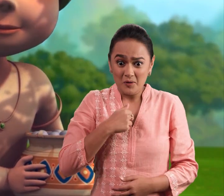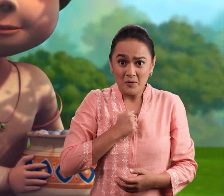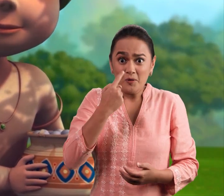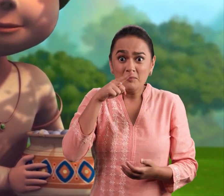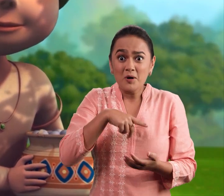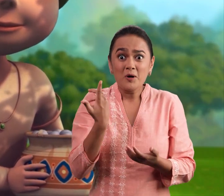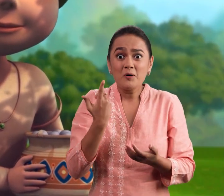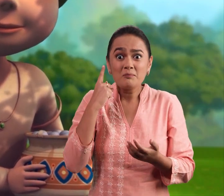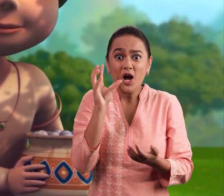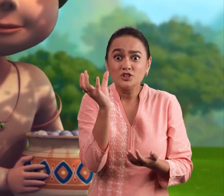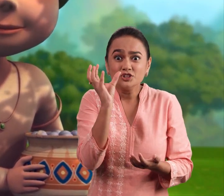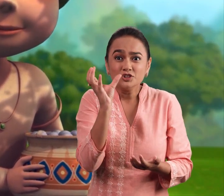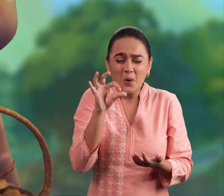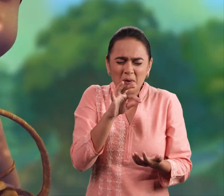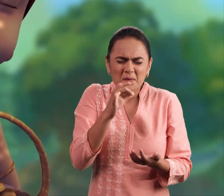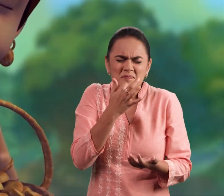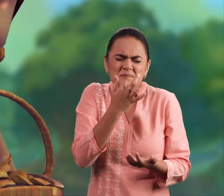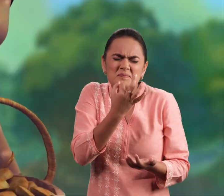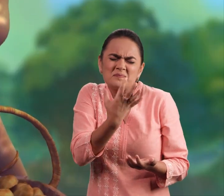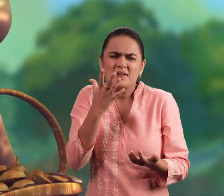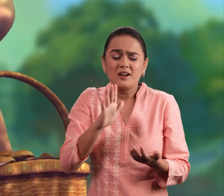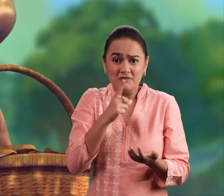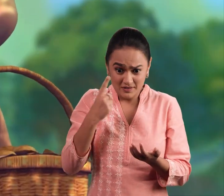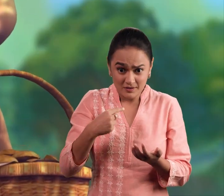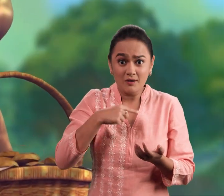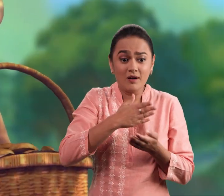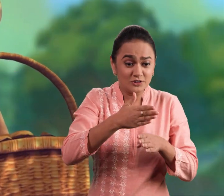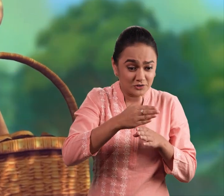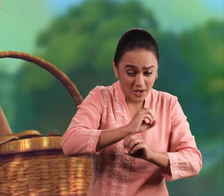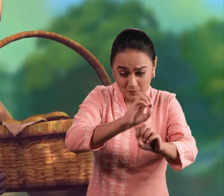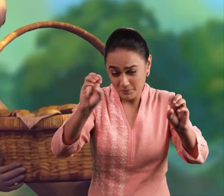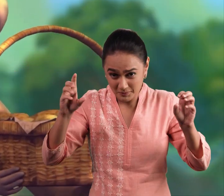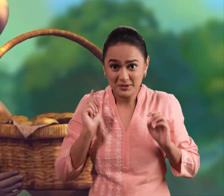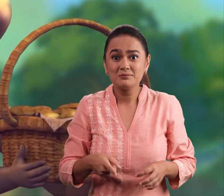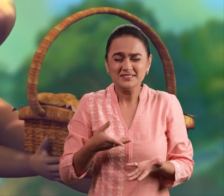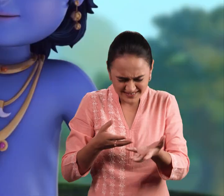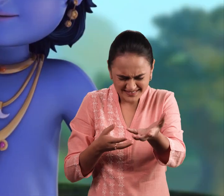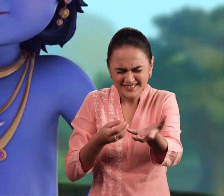मेरी माँ ने मसालेदार कचौरियाँ भेजी हैं और कहा है कि बांट कर खाऊं।